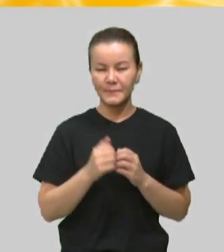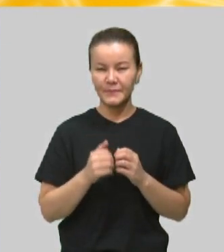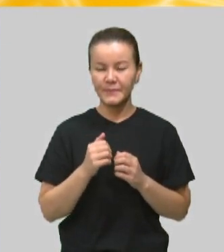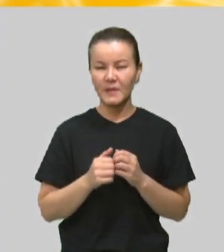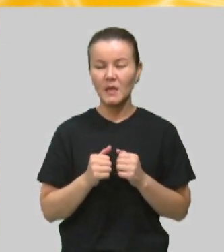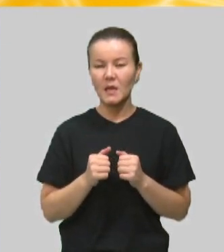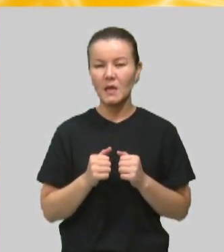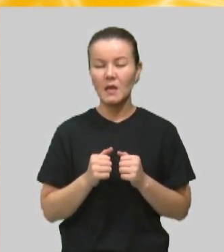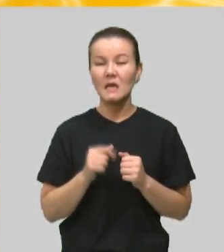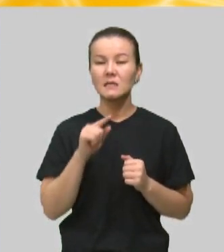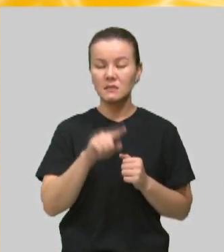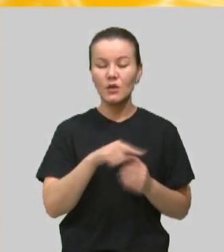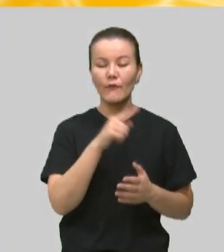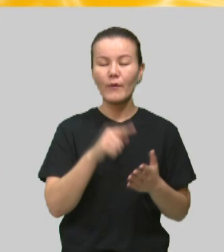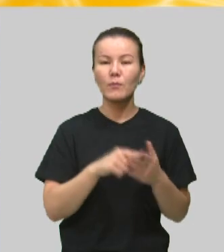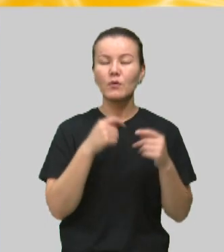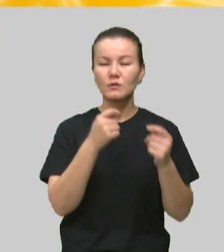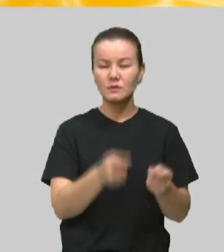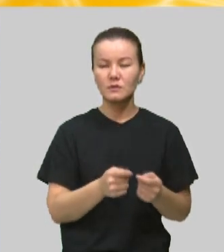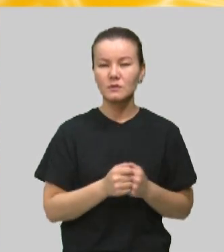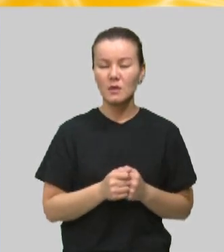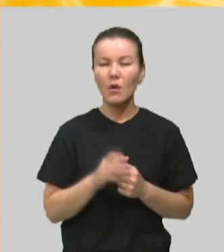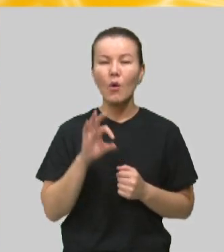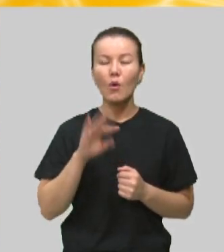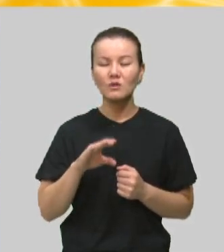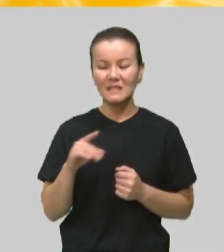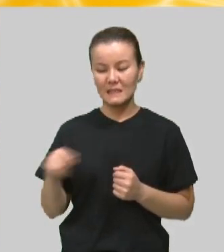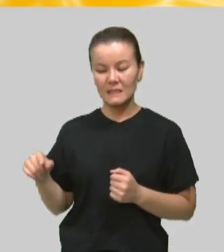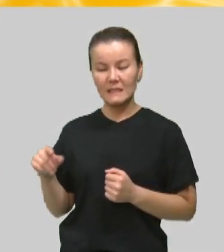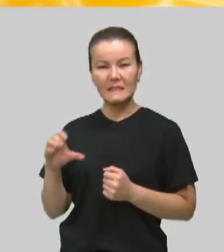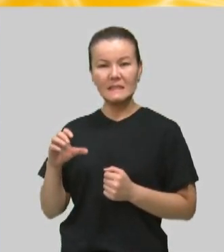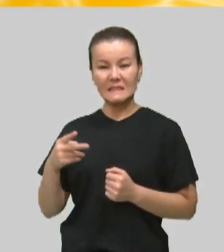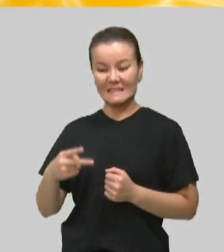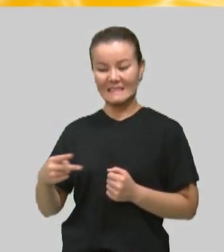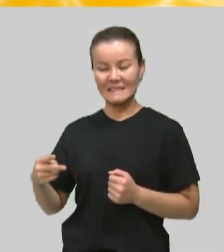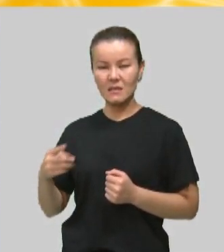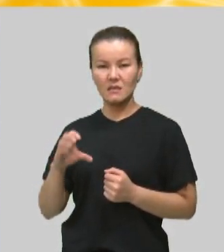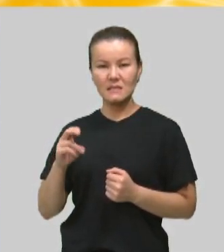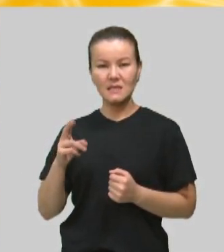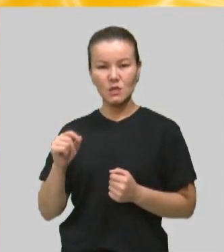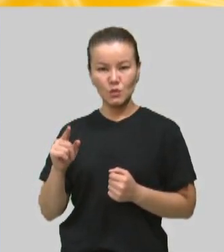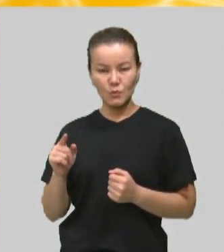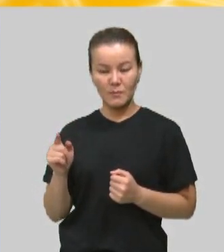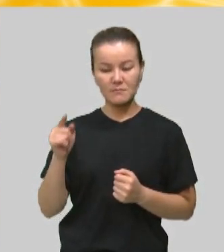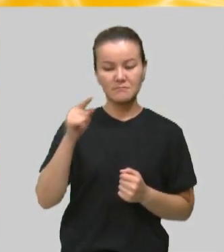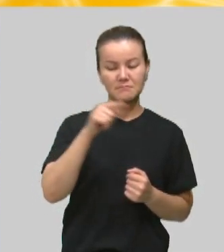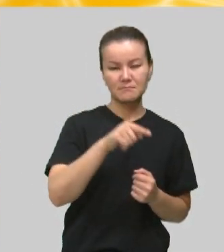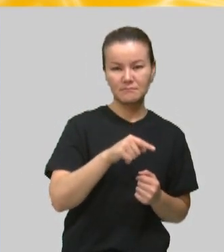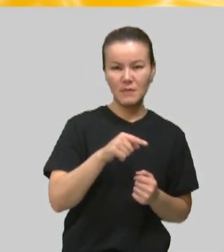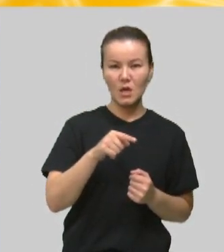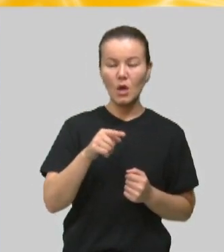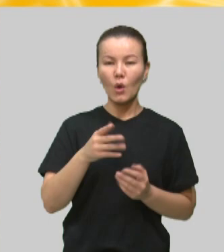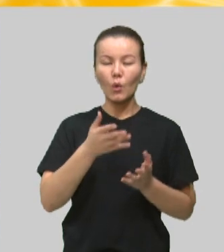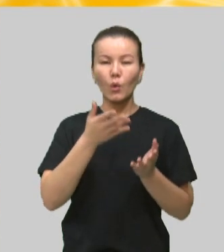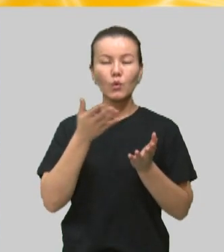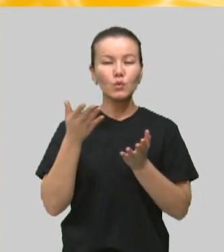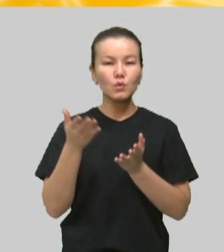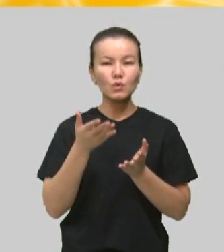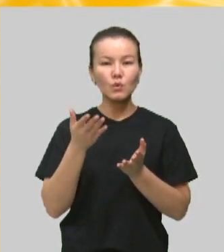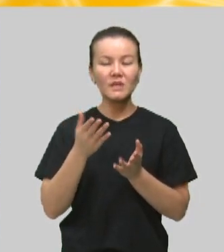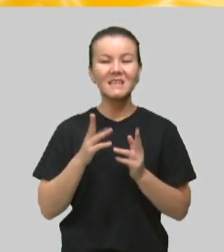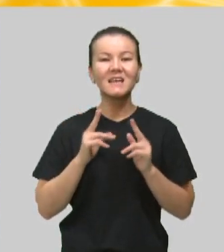Задаем к нему вопрос от сказуемого. Дует как?